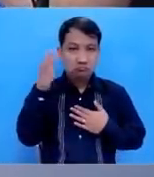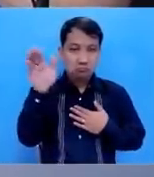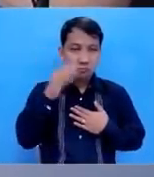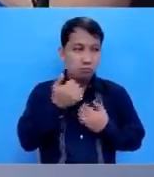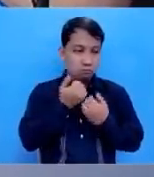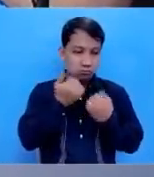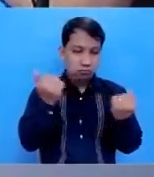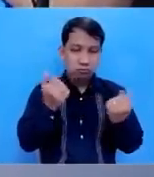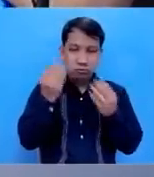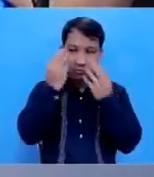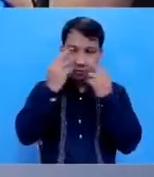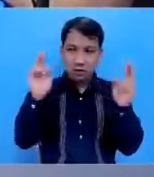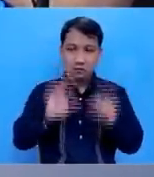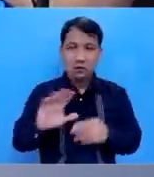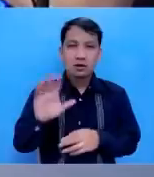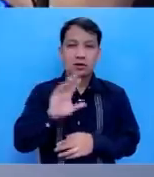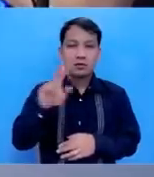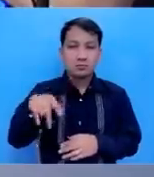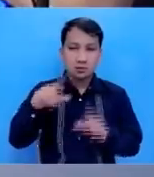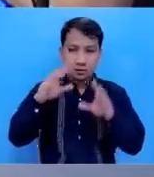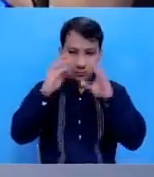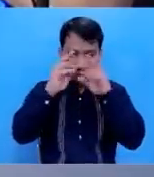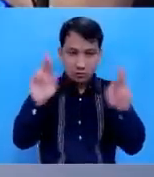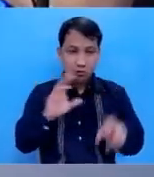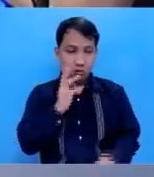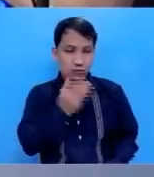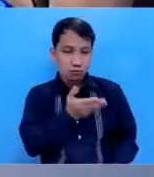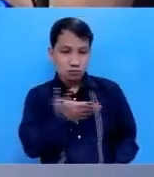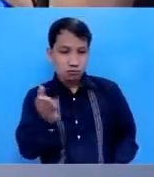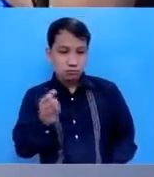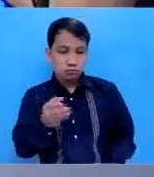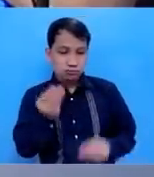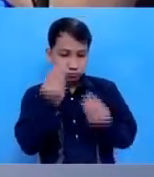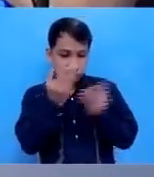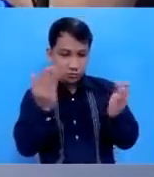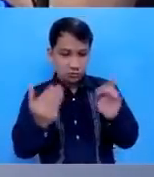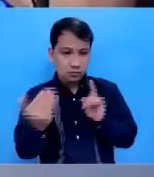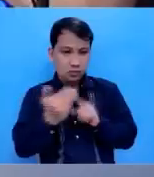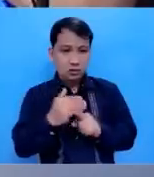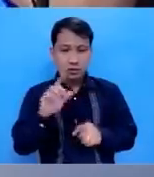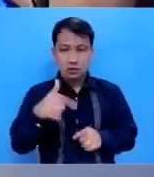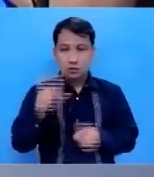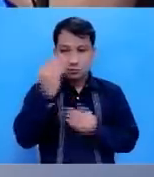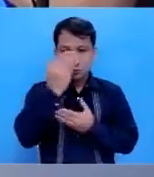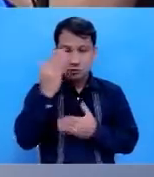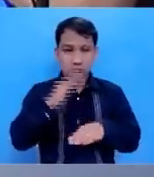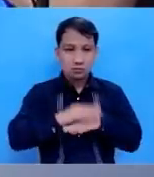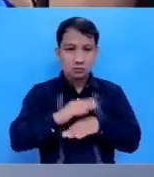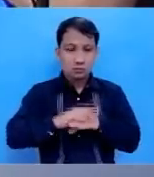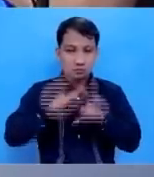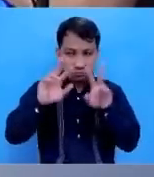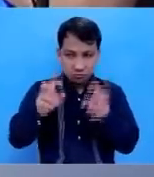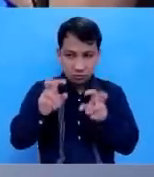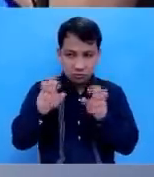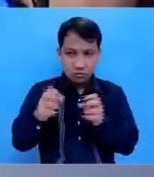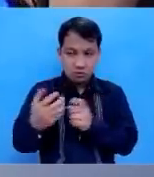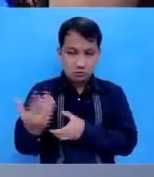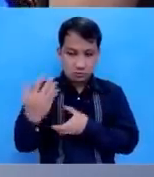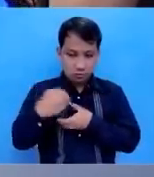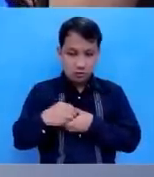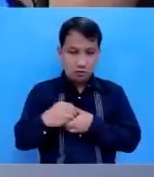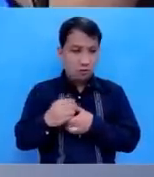ang mayor at saka ang vice mayor na kapag nagsalita against the local government or sa mga issue or kumampi sa akin